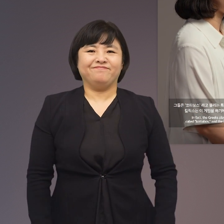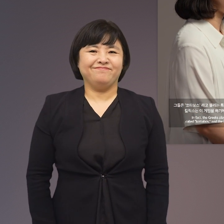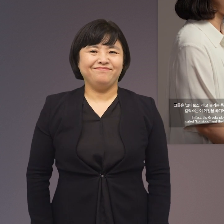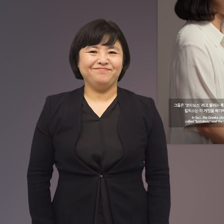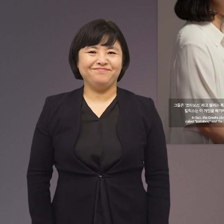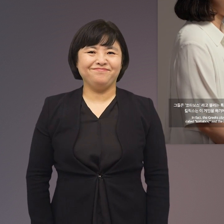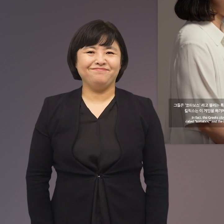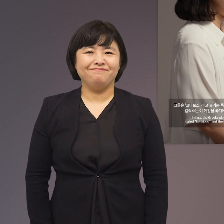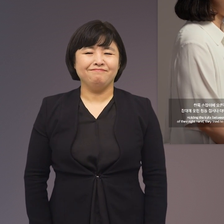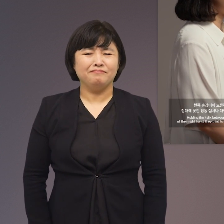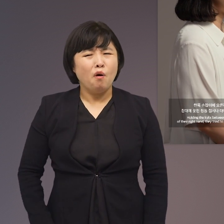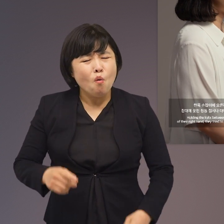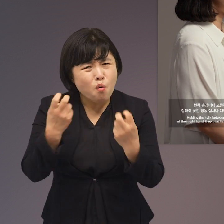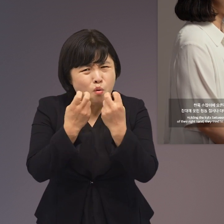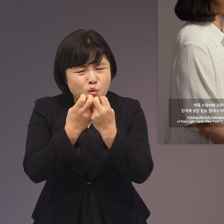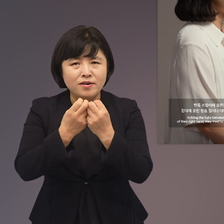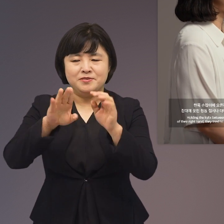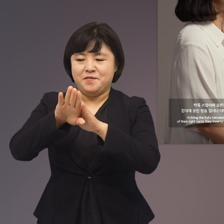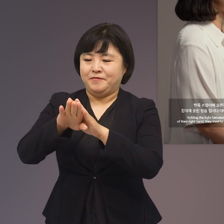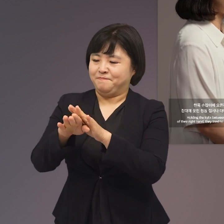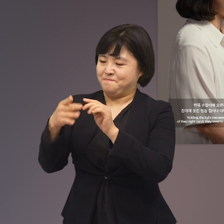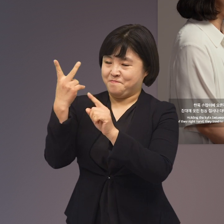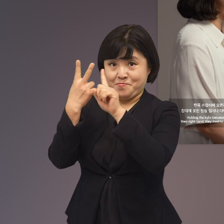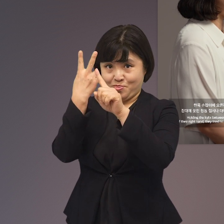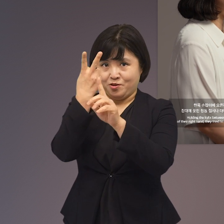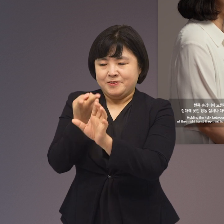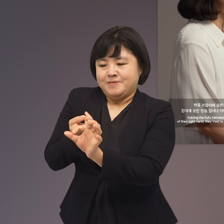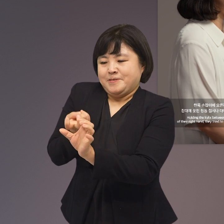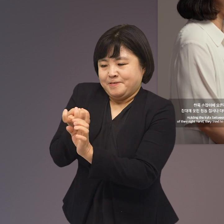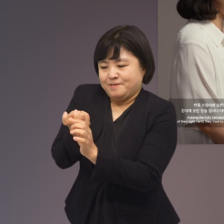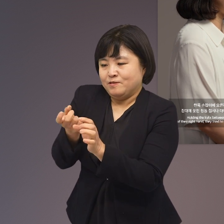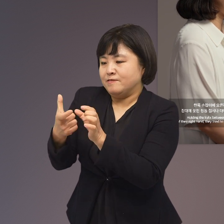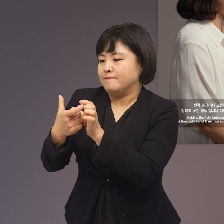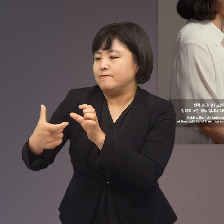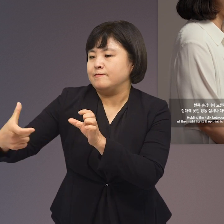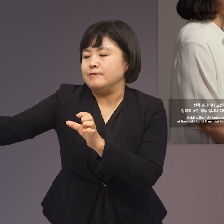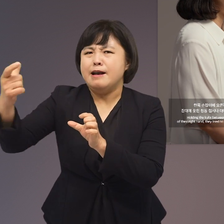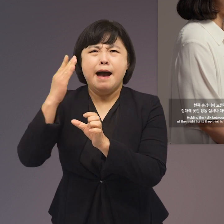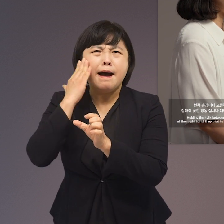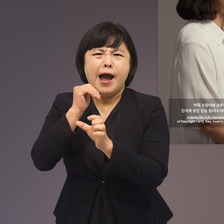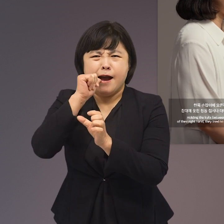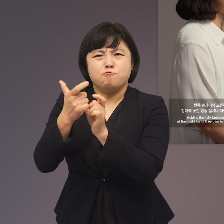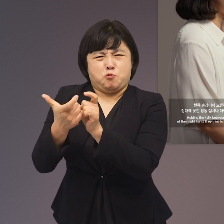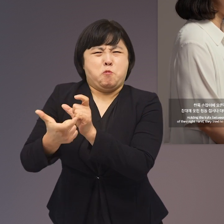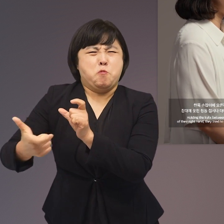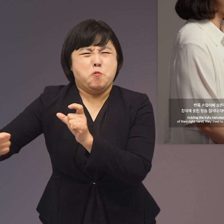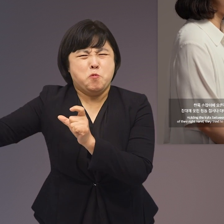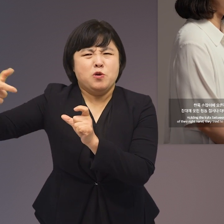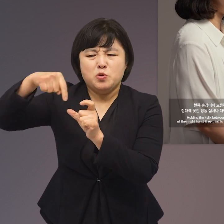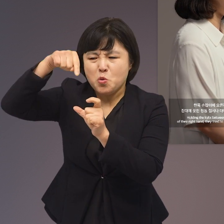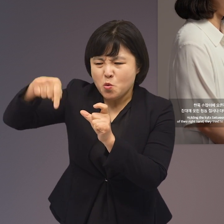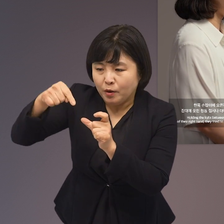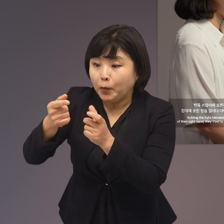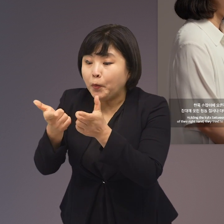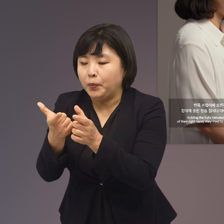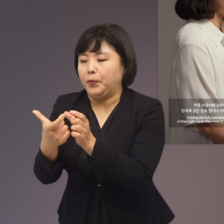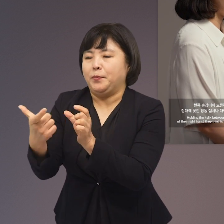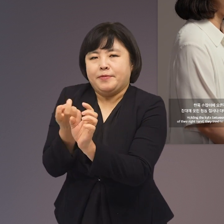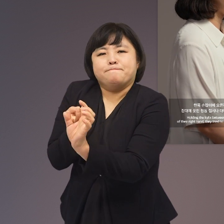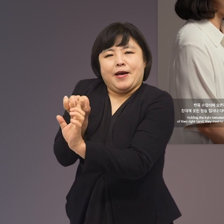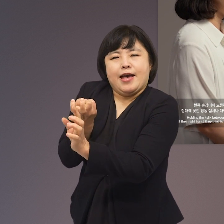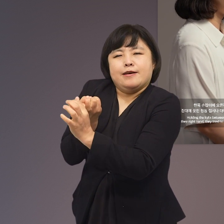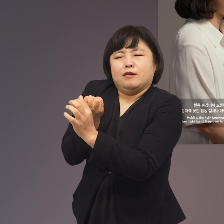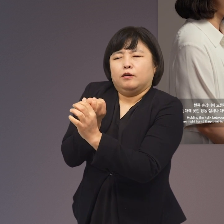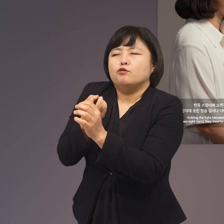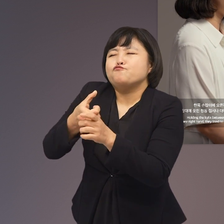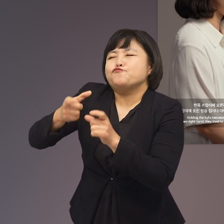술잔이었습니다. 한쪽 손잡이에 오른쪽 검지와 중지를 끼우고 장대에 꽂힌 청동 접시나 대야